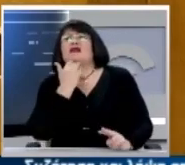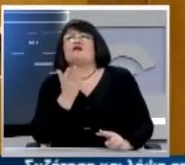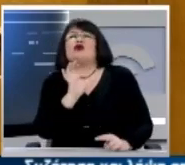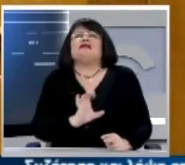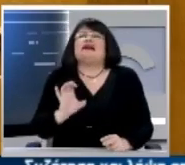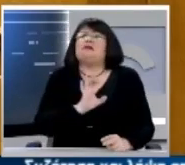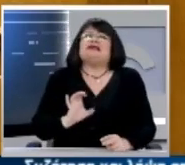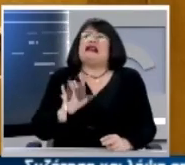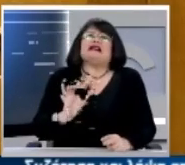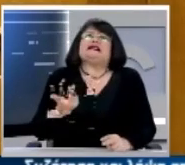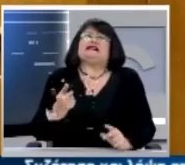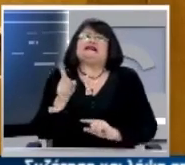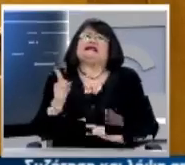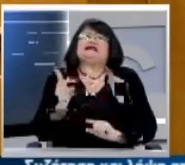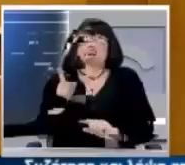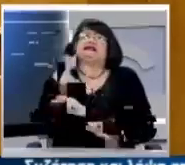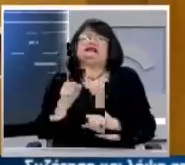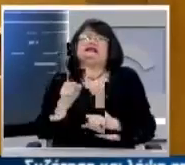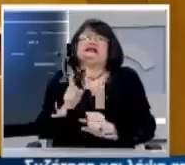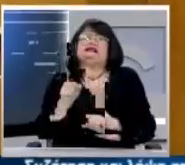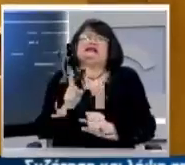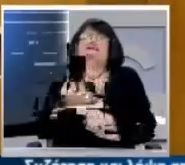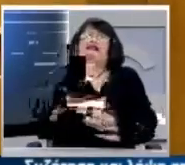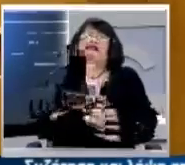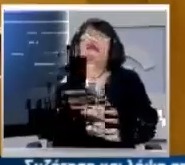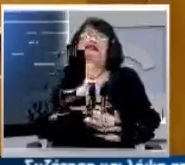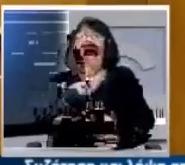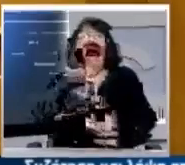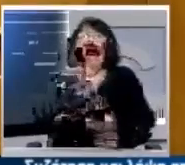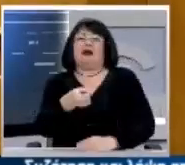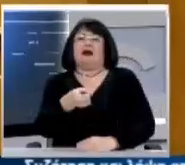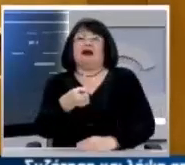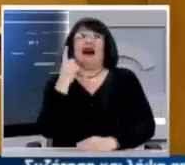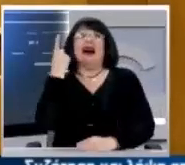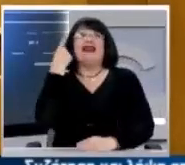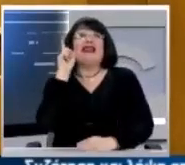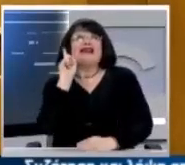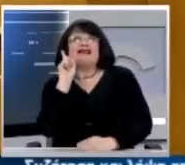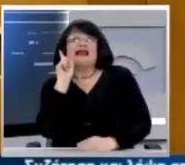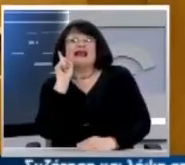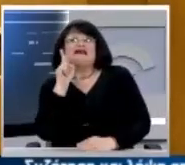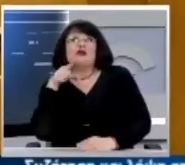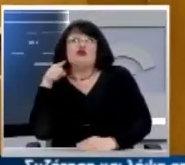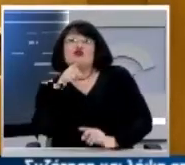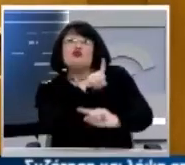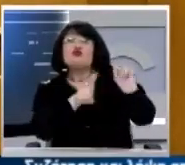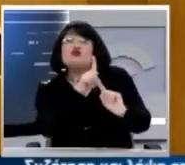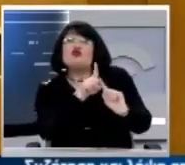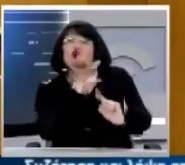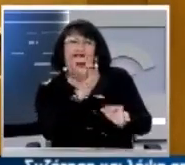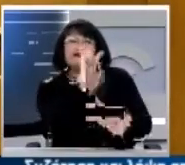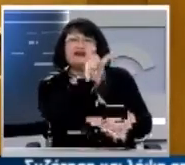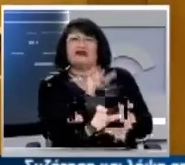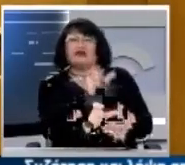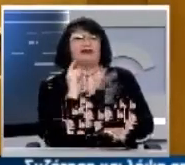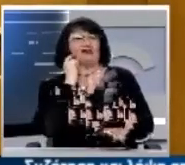ηθικό αυτούργο. Αυτή είναι η άλλη τάση νομικής. Όμως, το ζήτημα δεν είναι αυτό. Το ζήτημα είναι η πολιτική σκοπιμότητα. Δεν είναι τα νομικά